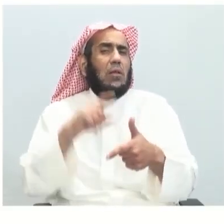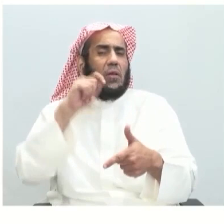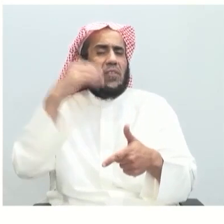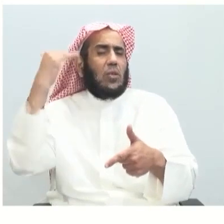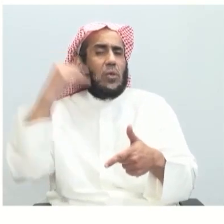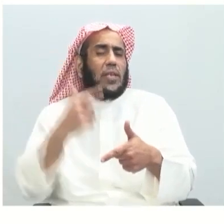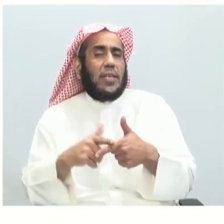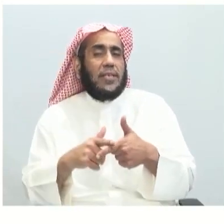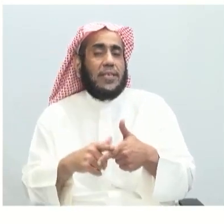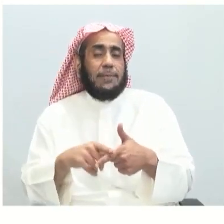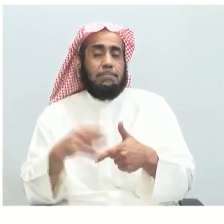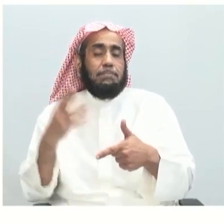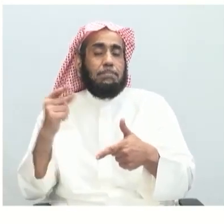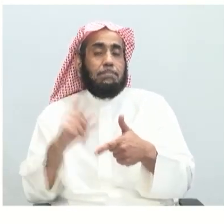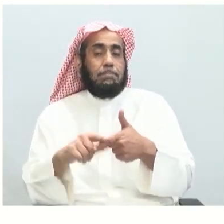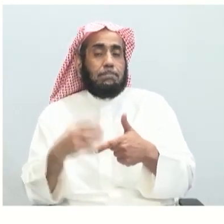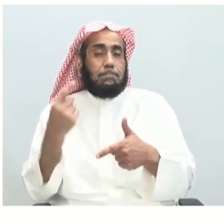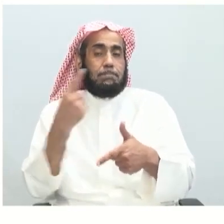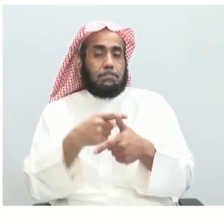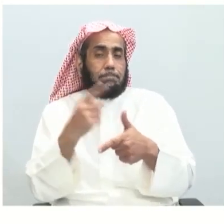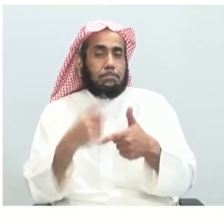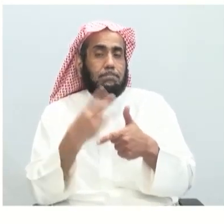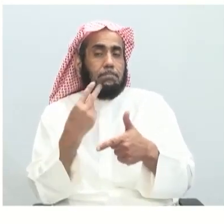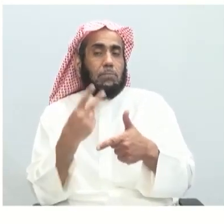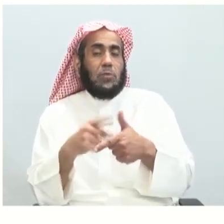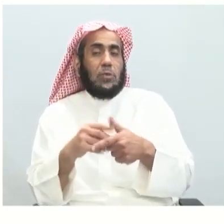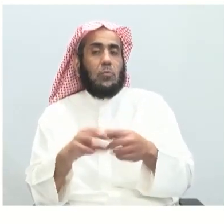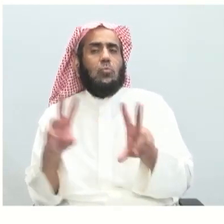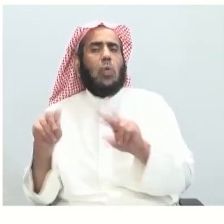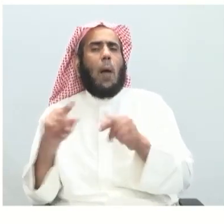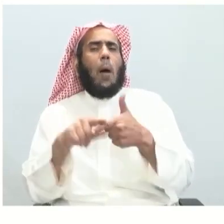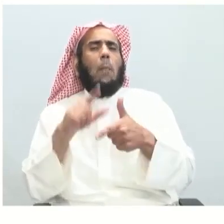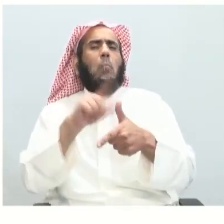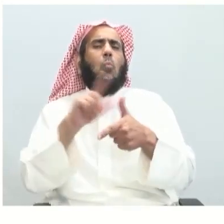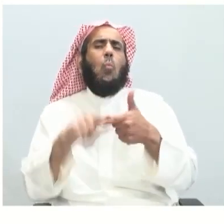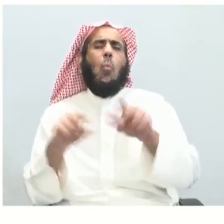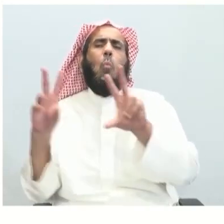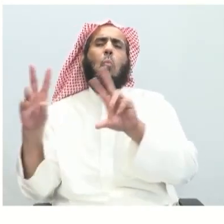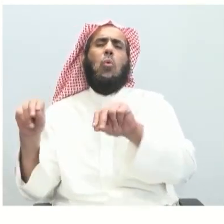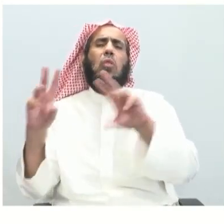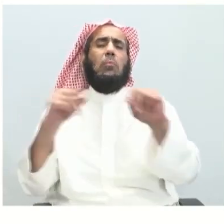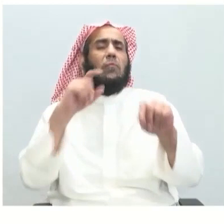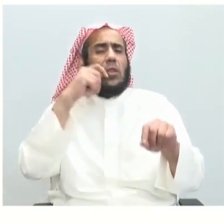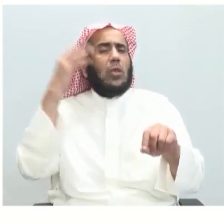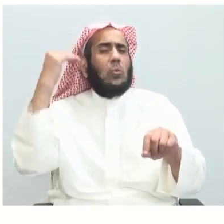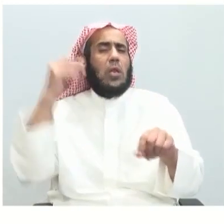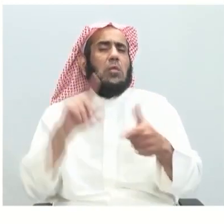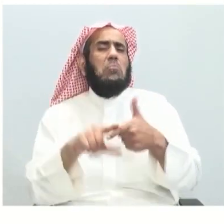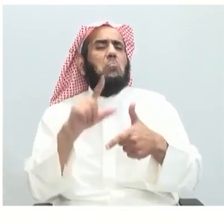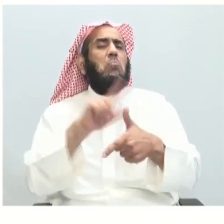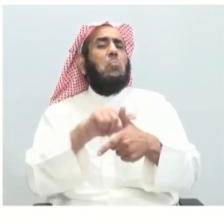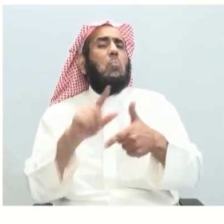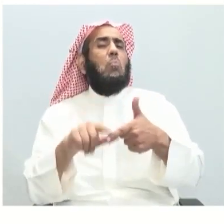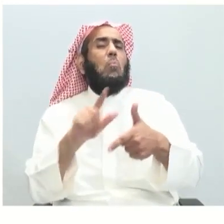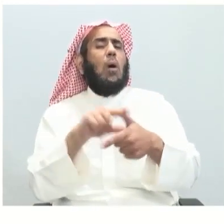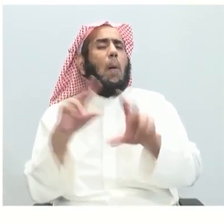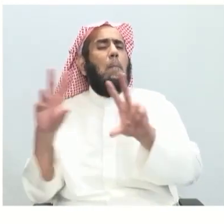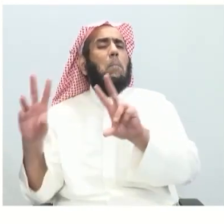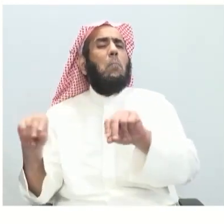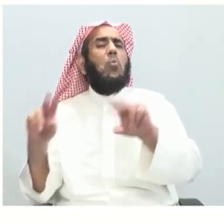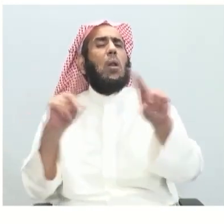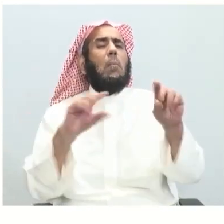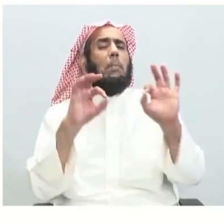والتاني تقول العددان واحد واثنان هنا يطابق يطابقان المعدود في التذكيري والتانيث طابقا معدود